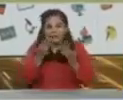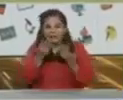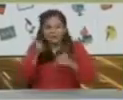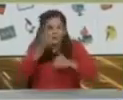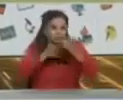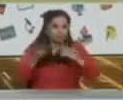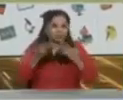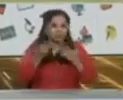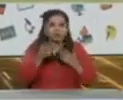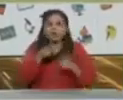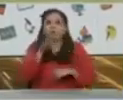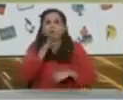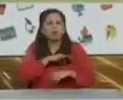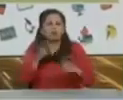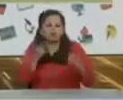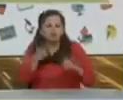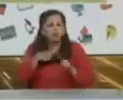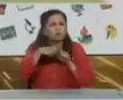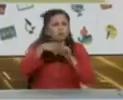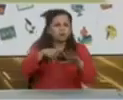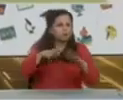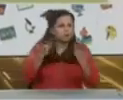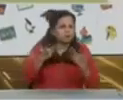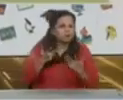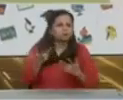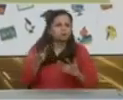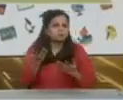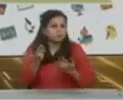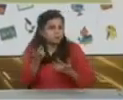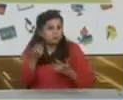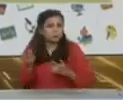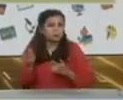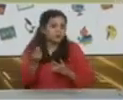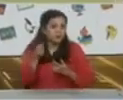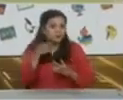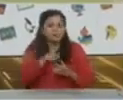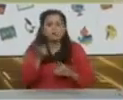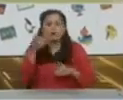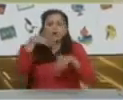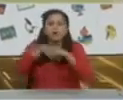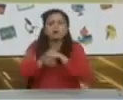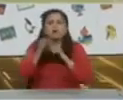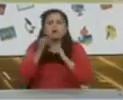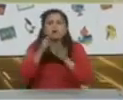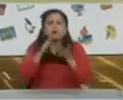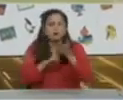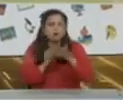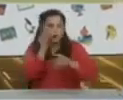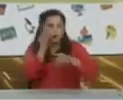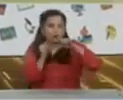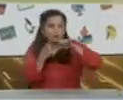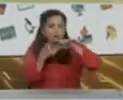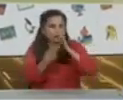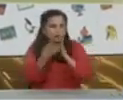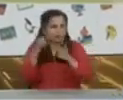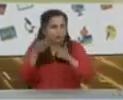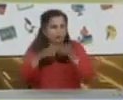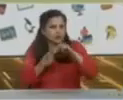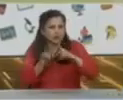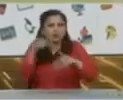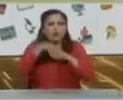हैं, क्या लाभ होते हैं, क्या न्यूट्रिएंट्स होते हैं, ऐसा करके